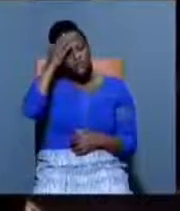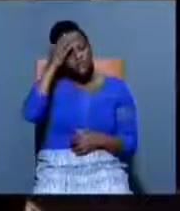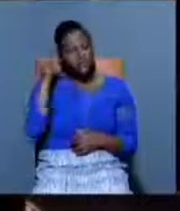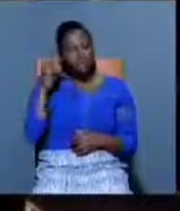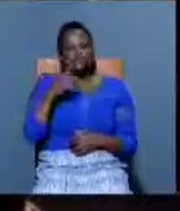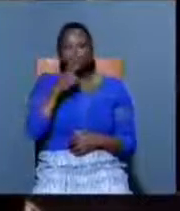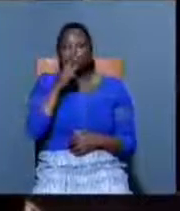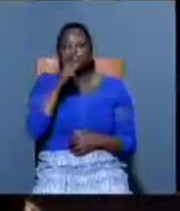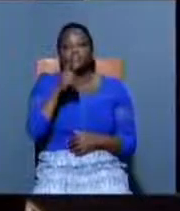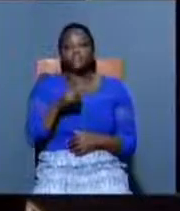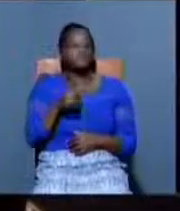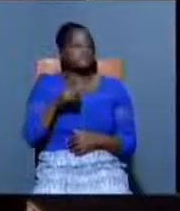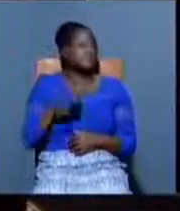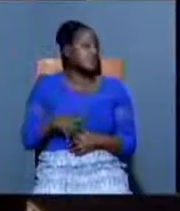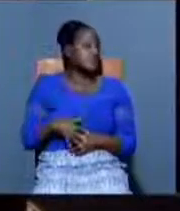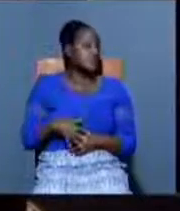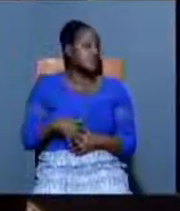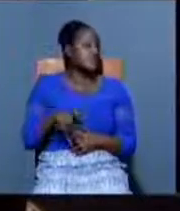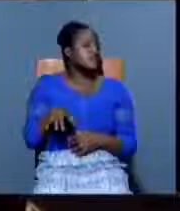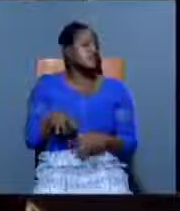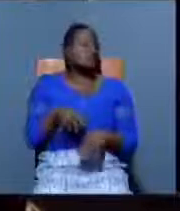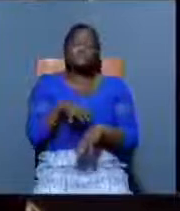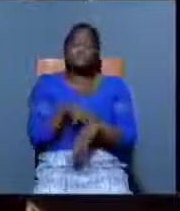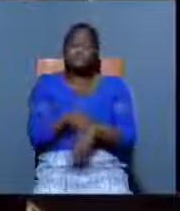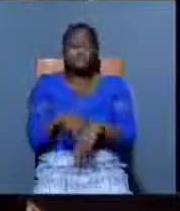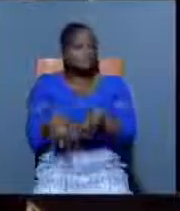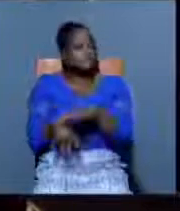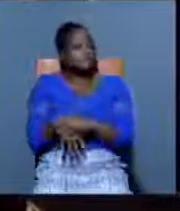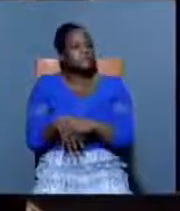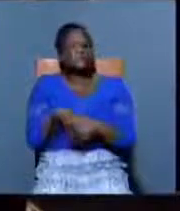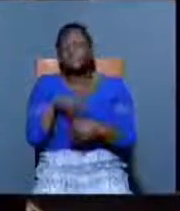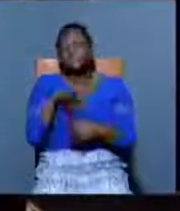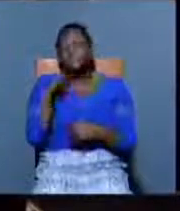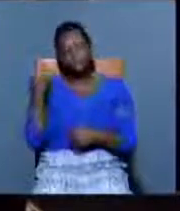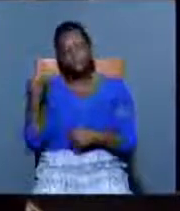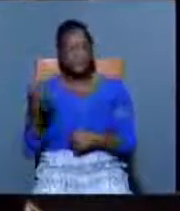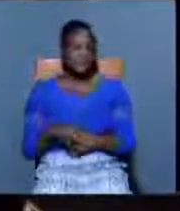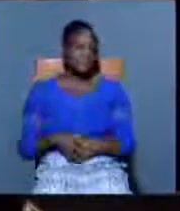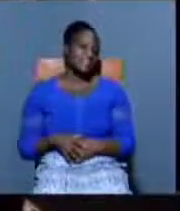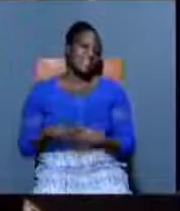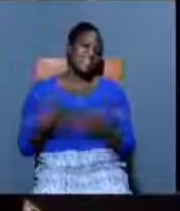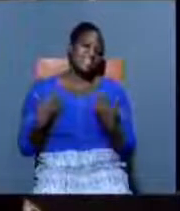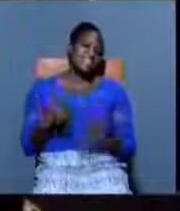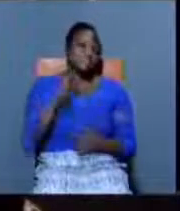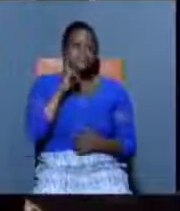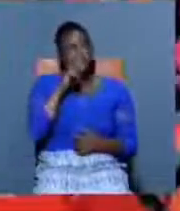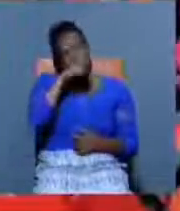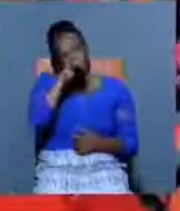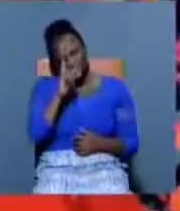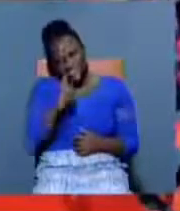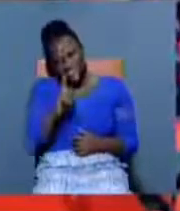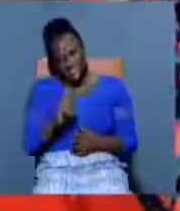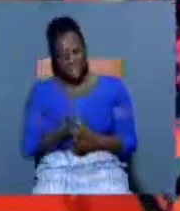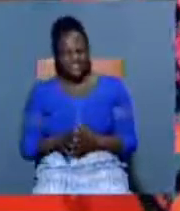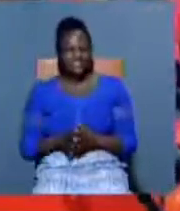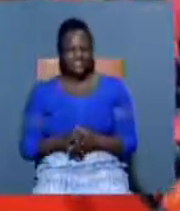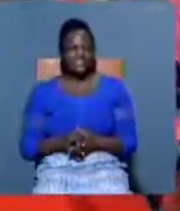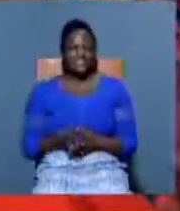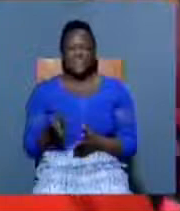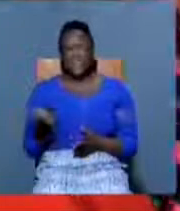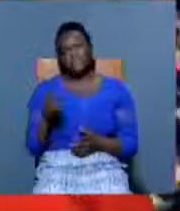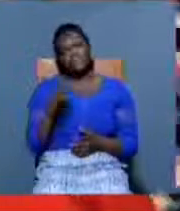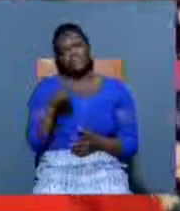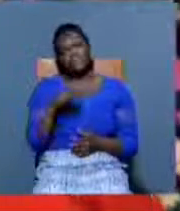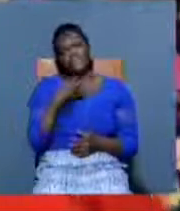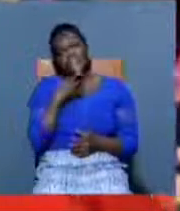Yaani mimi hivi unavyoniona mke wangu magoti ukija hapa ukitoa hapa. Sasa mama anajiuliza, hapa niko